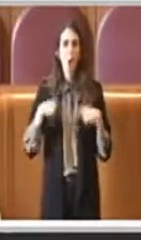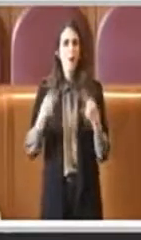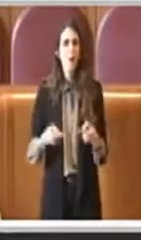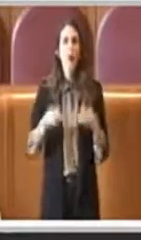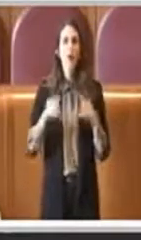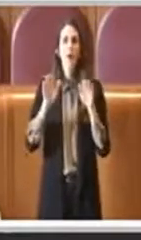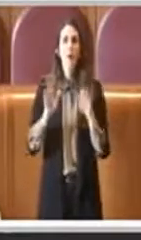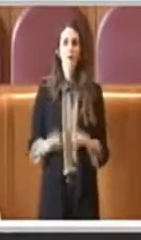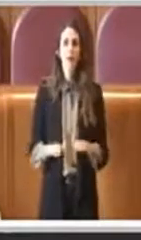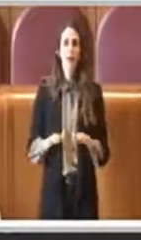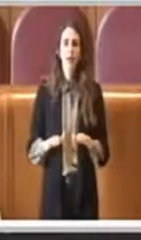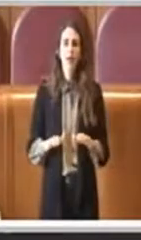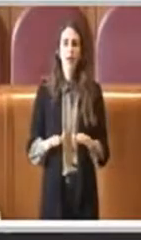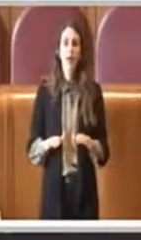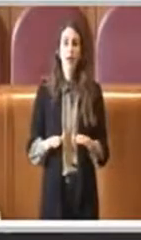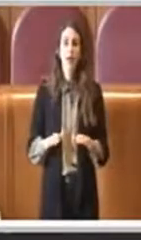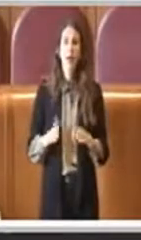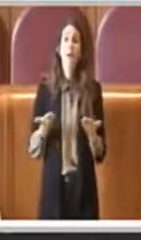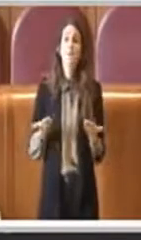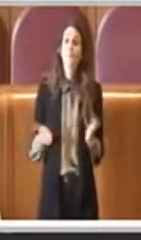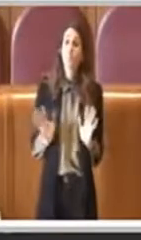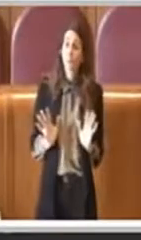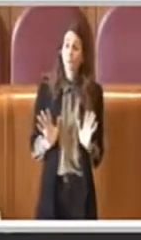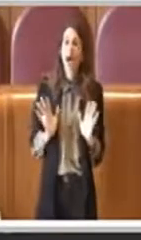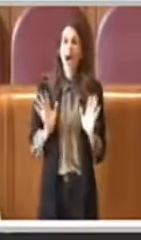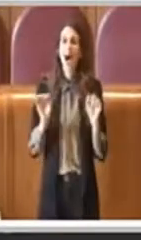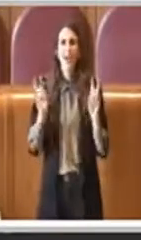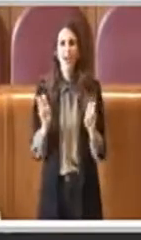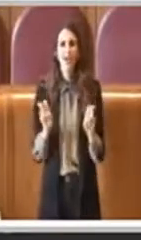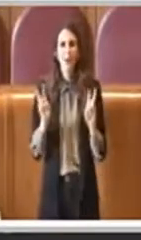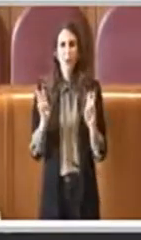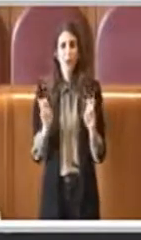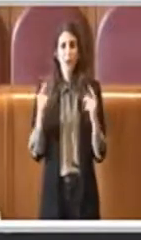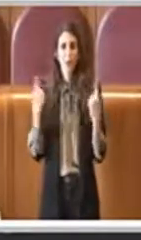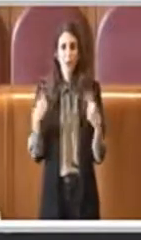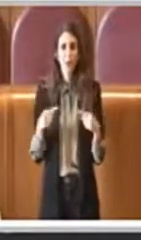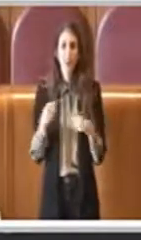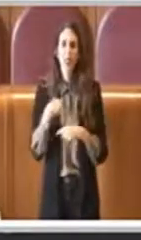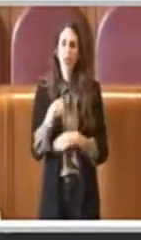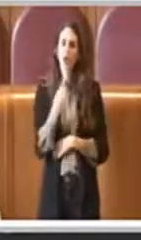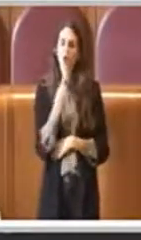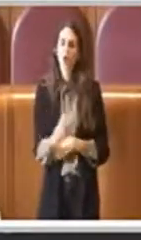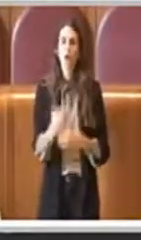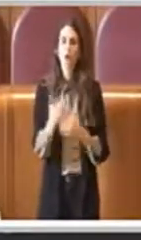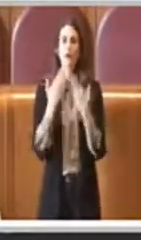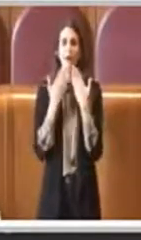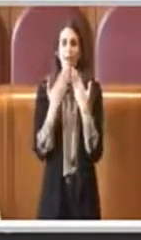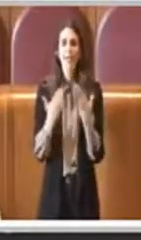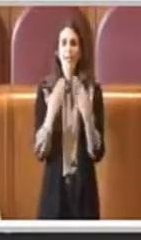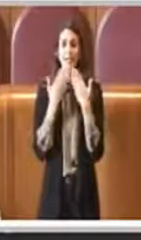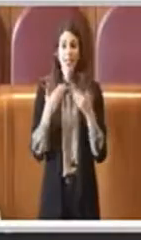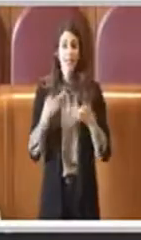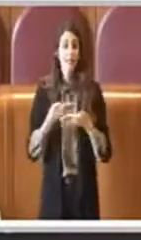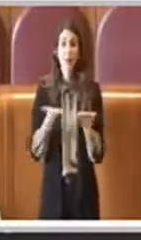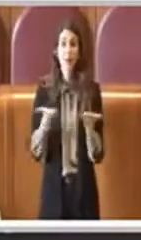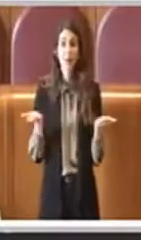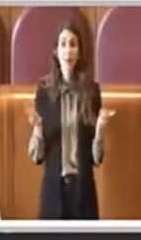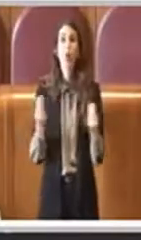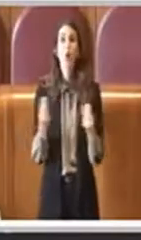si è arenato un po' il discorso. Discorso però che è stato preso, e ringrazio pubblicamente la